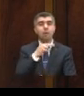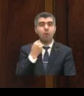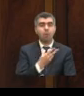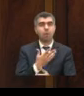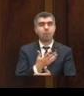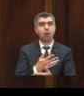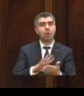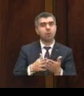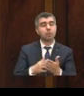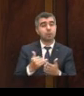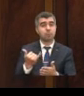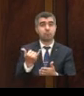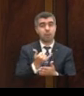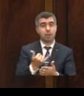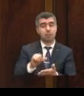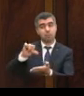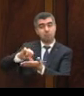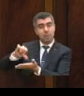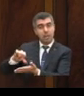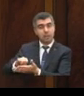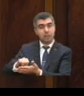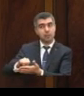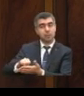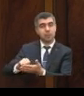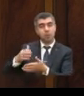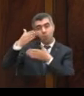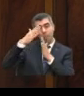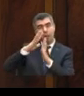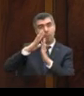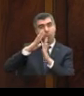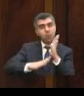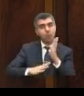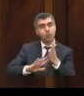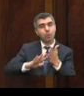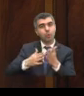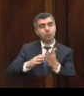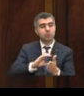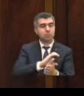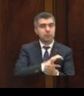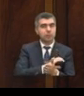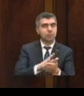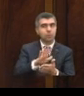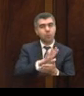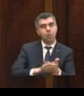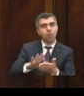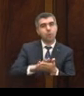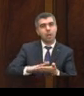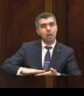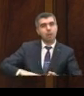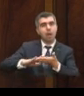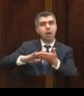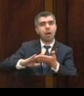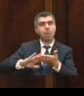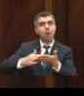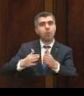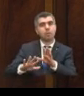وحضورها الفعال مركزيا وترابيا بالتدخل الاجتماعي والأمن والإداري الداعم للأنسجة